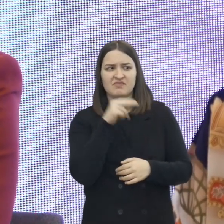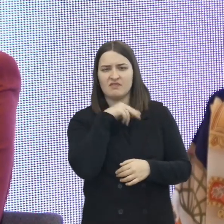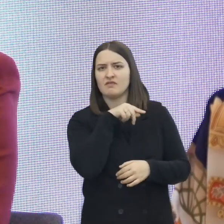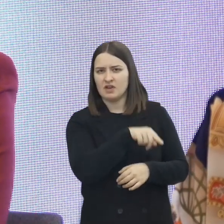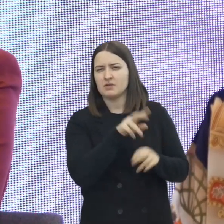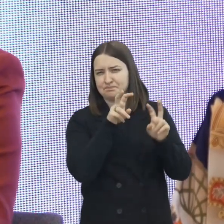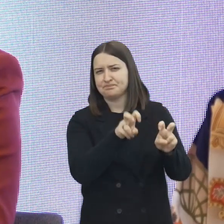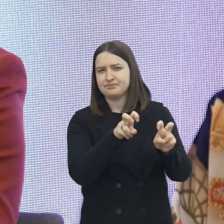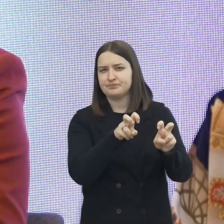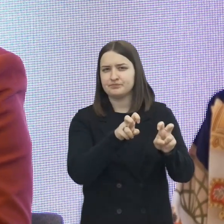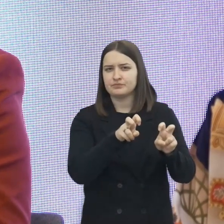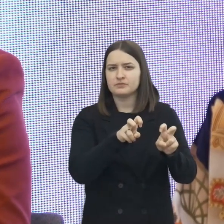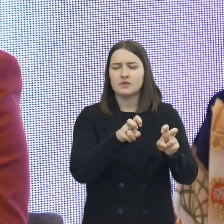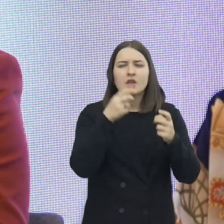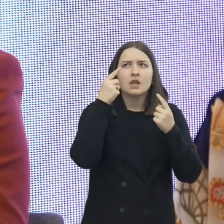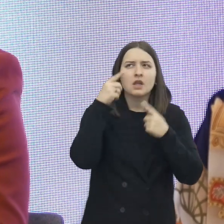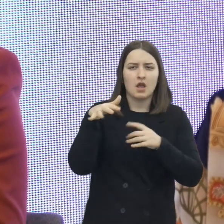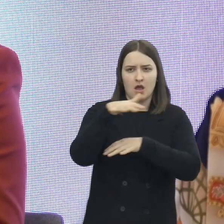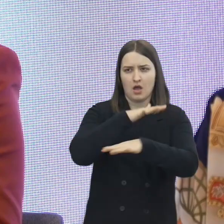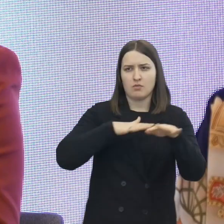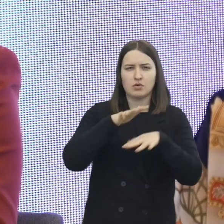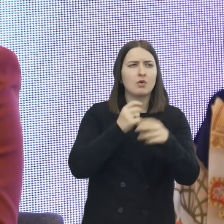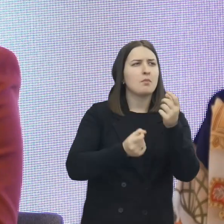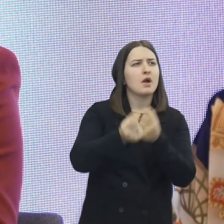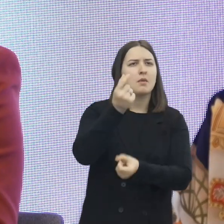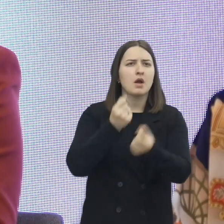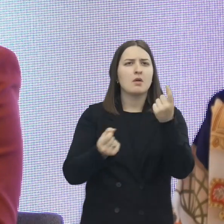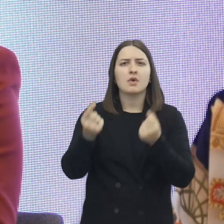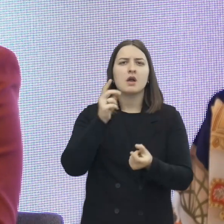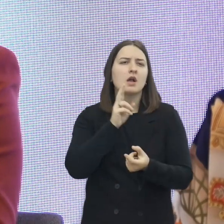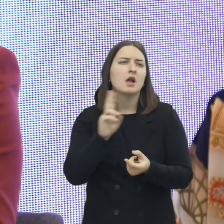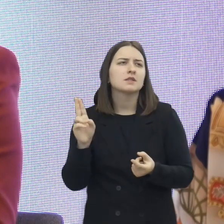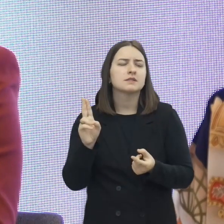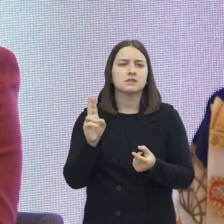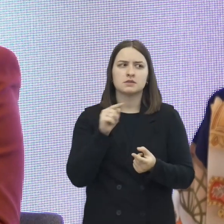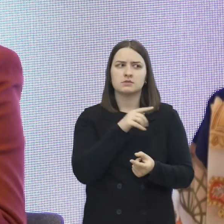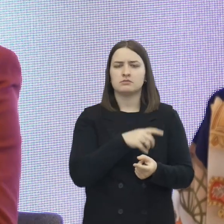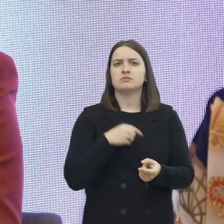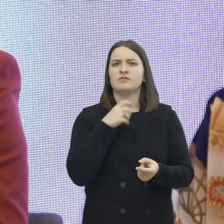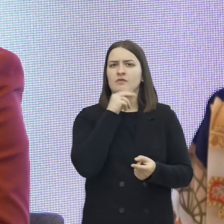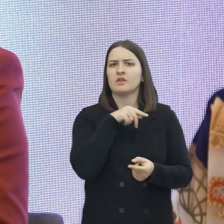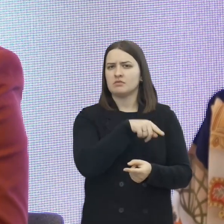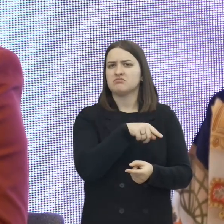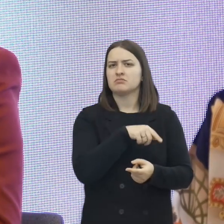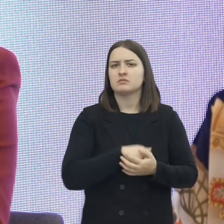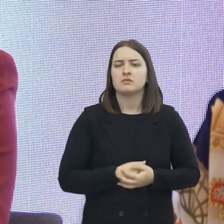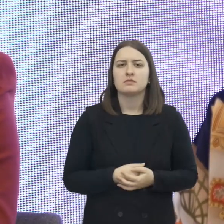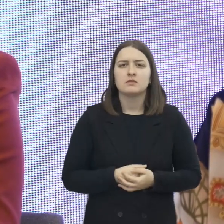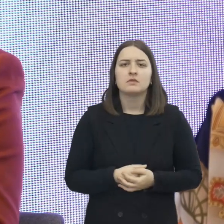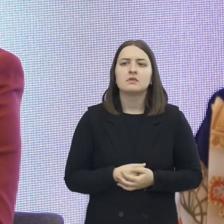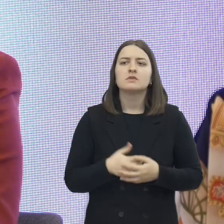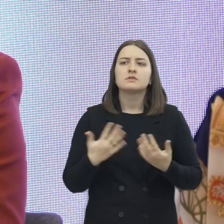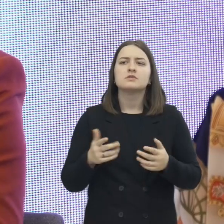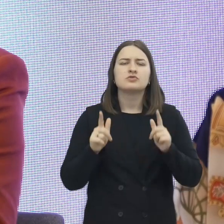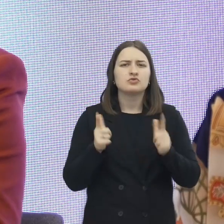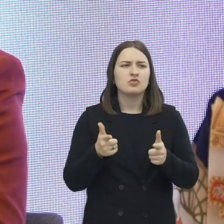ne, dėl viso kito, kas vyksta aplinkui. Ir tie, kas tą neapykantą kursto, tą ugnį